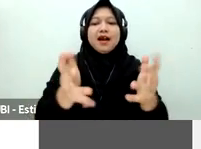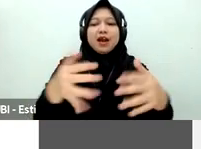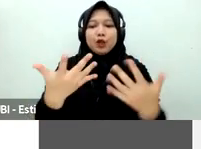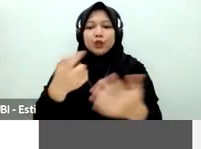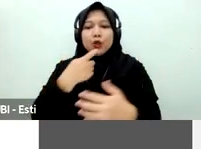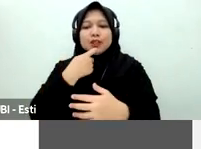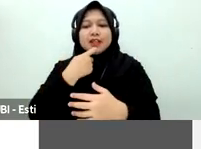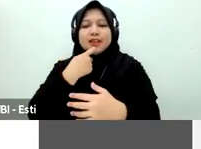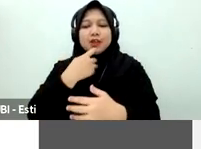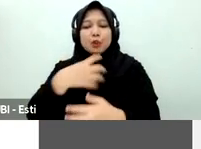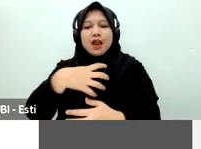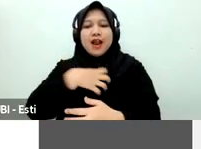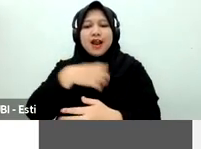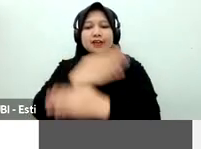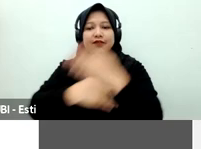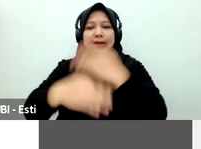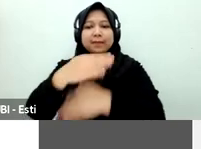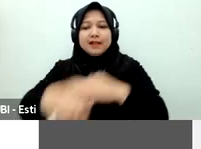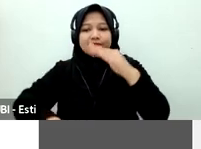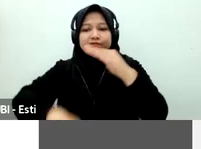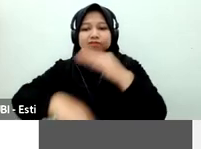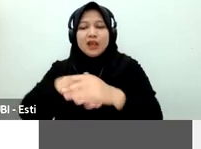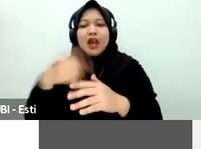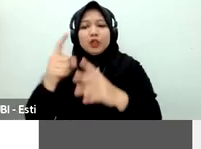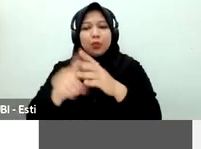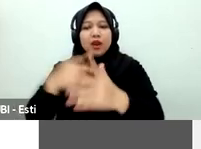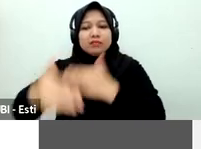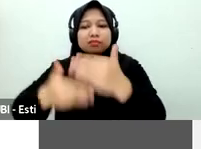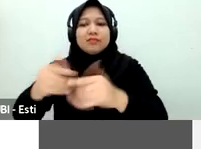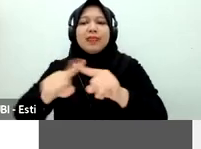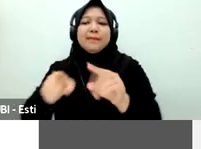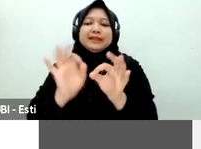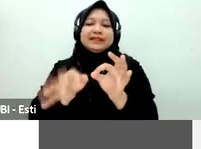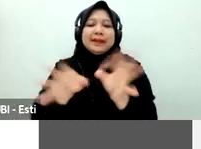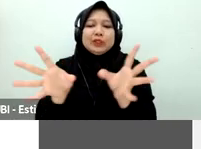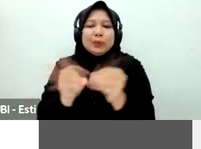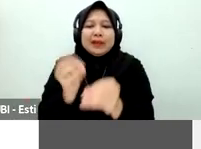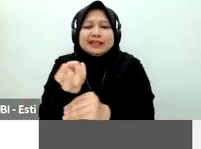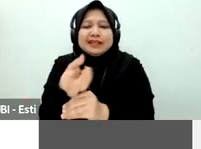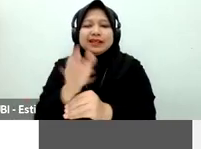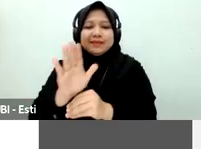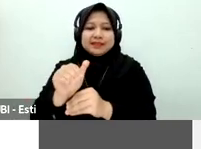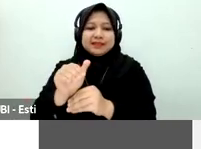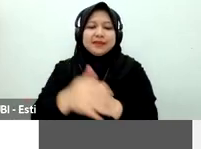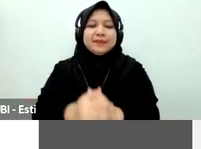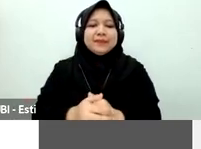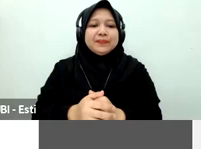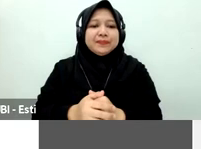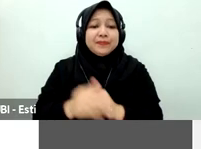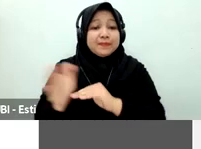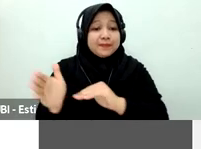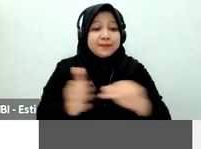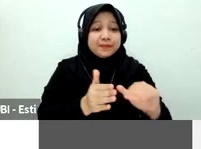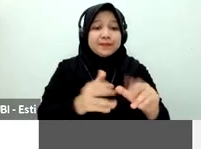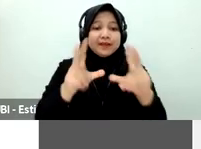menjadi harus dimulai Panji kalau ditilik dari petugas sana kami